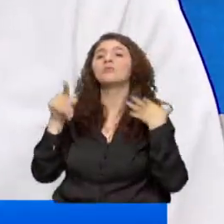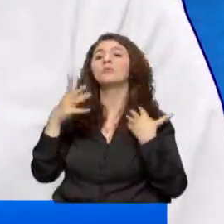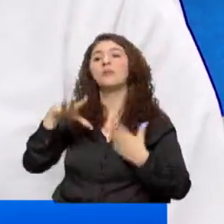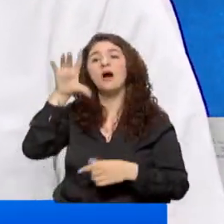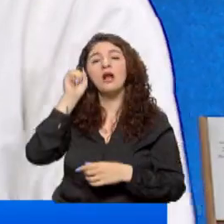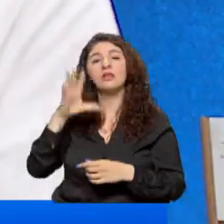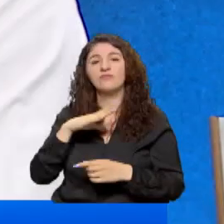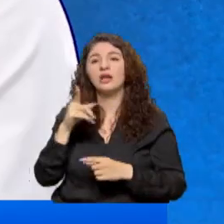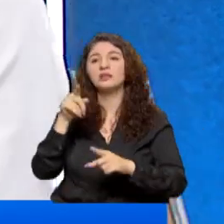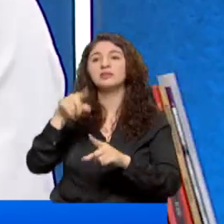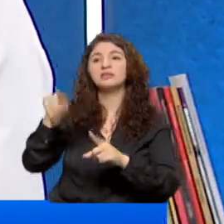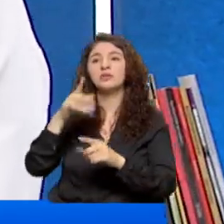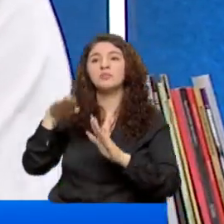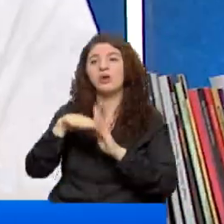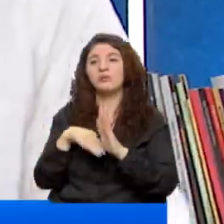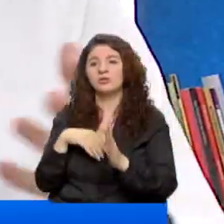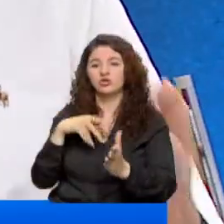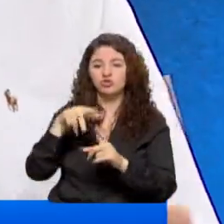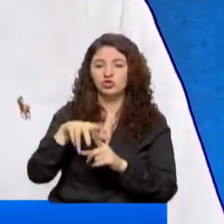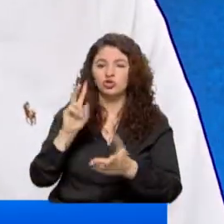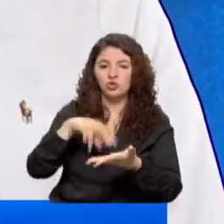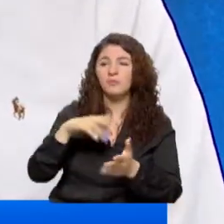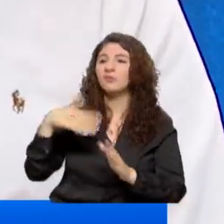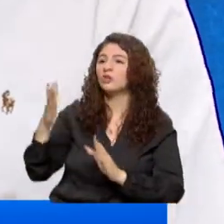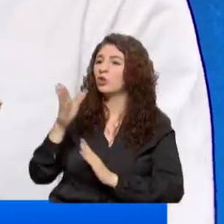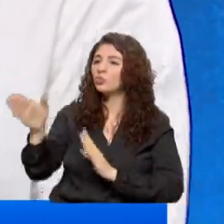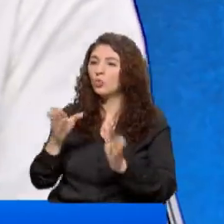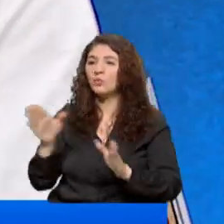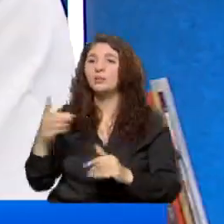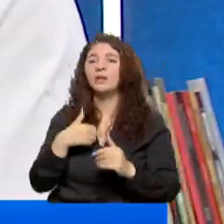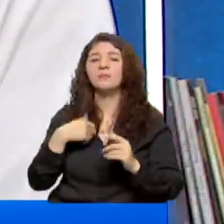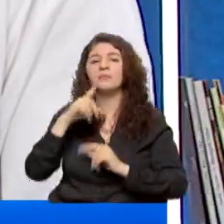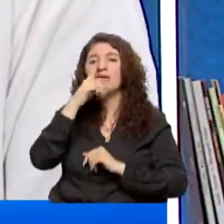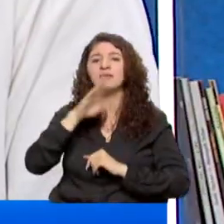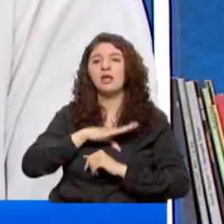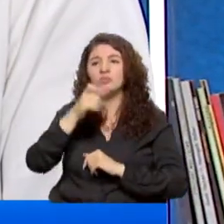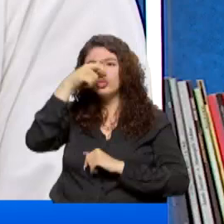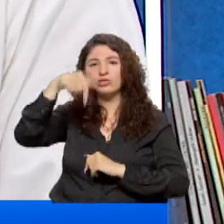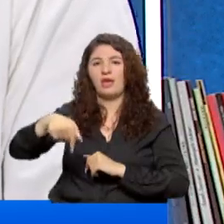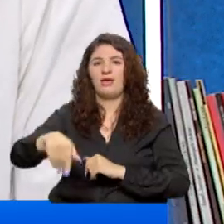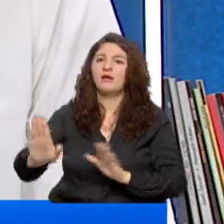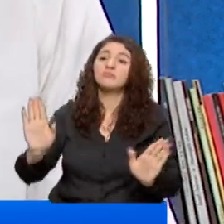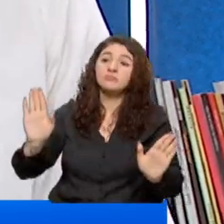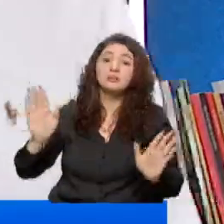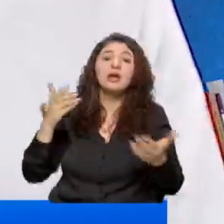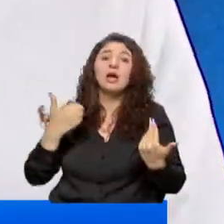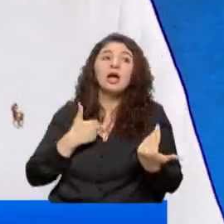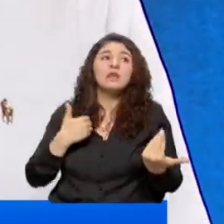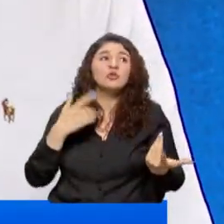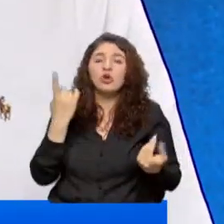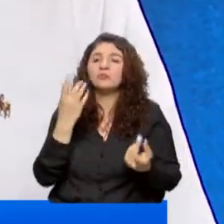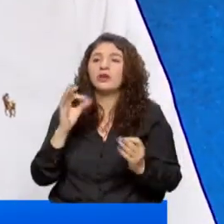şöyle bir algı var işleri sizlerin programlarına da çıkıyorum başkalarının başarılara da bu arada benim tek derdim ülkem Yani